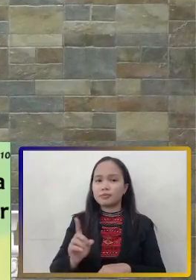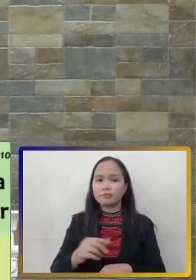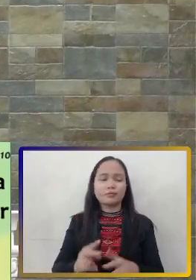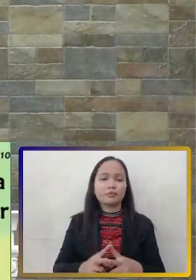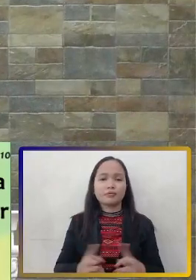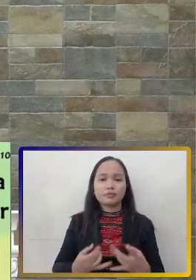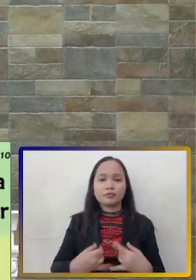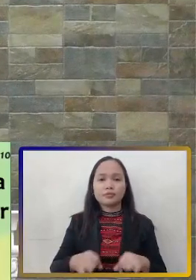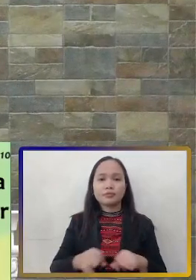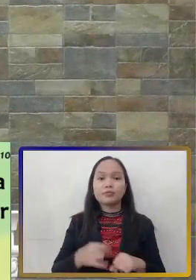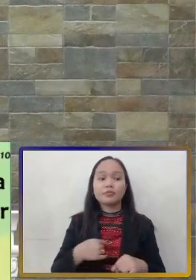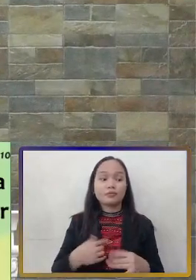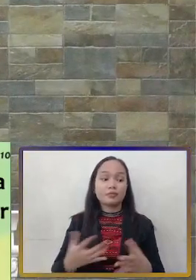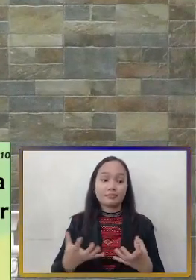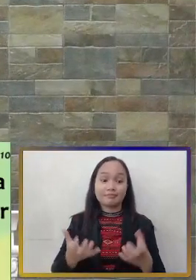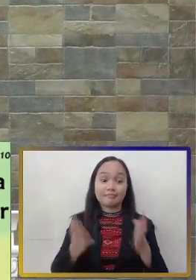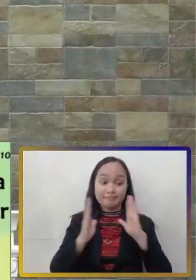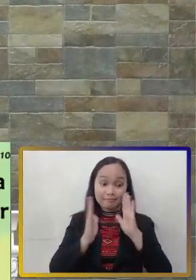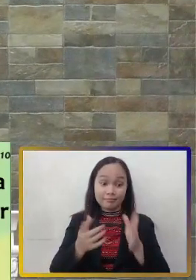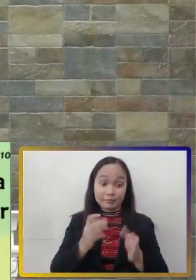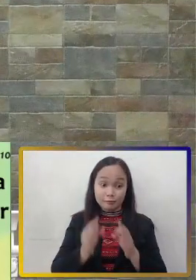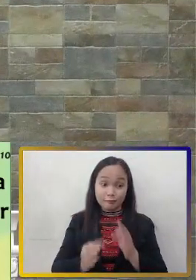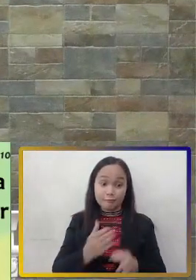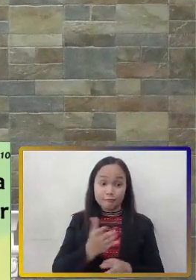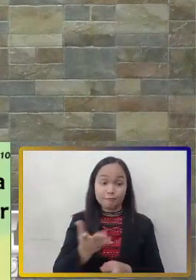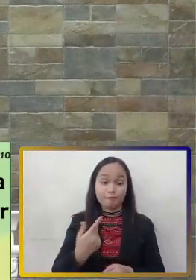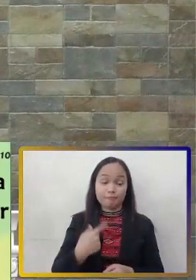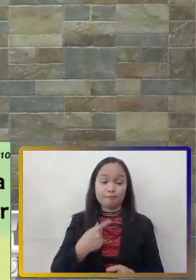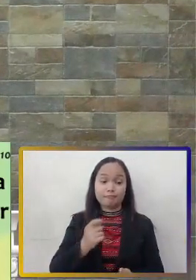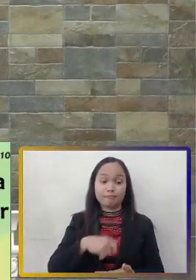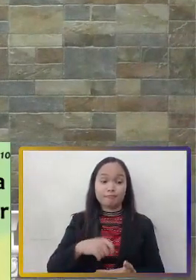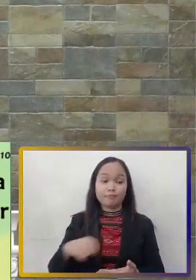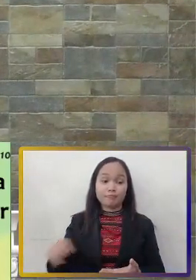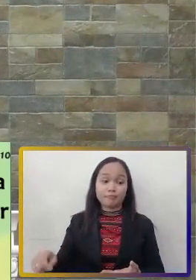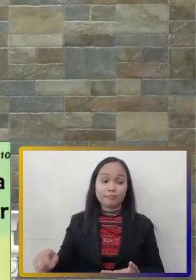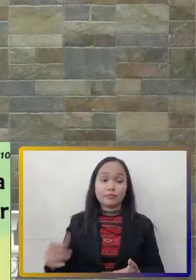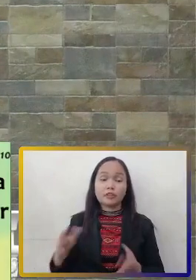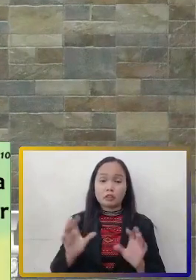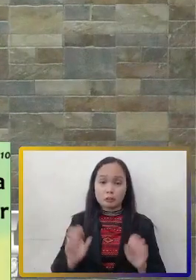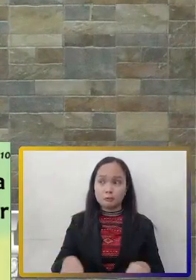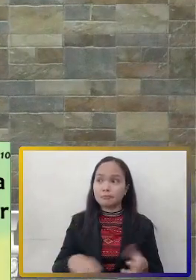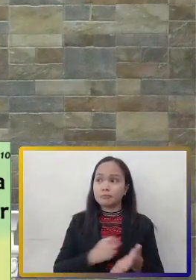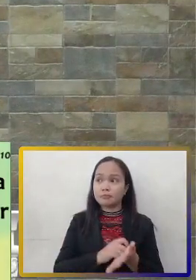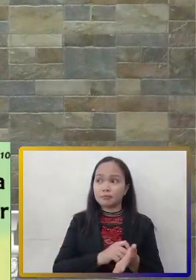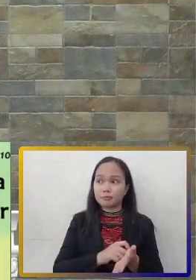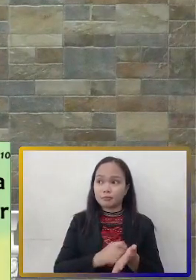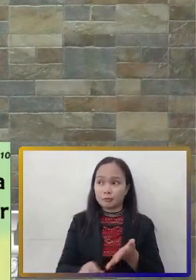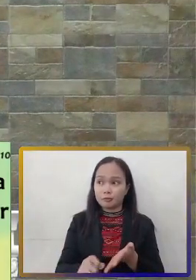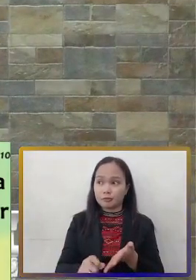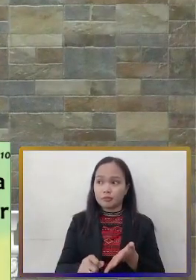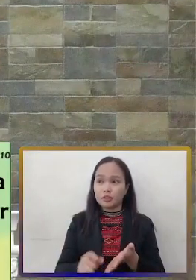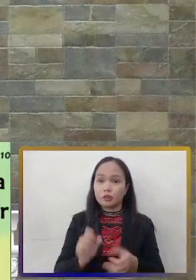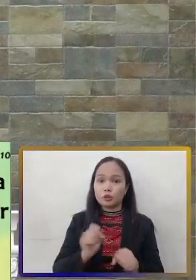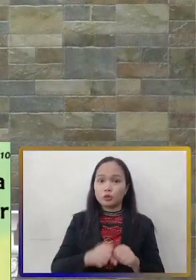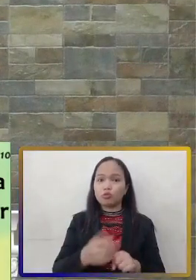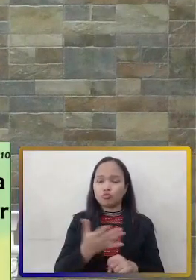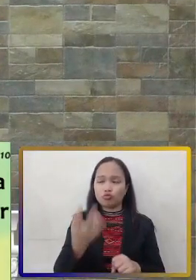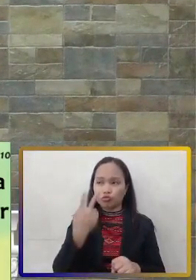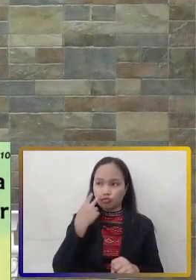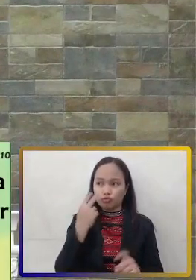I want you to take note of that. So if you have your pen, you can mark it para makita nyo yung